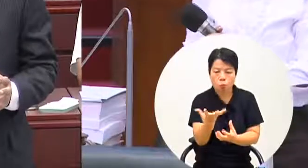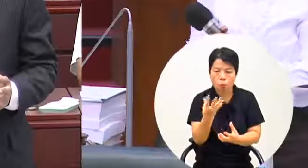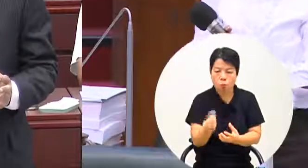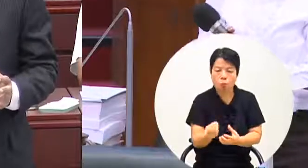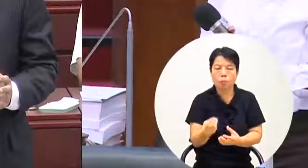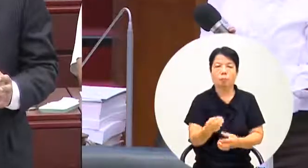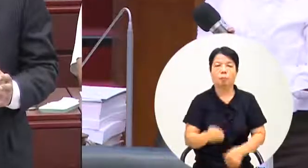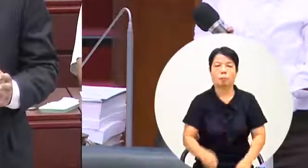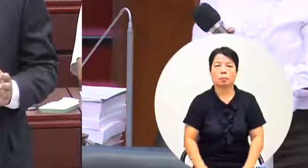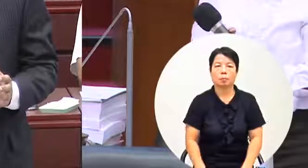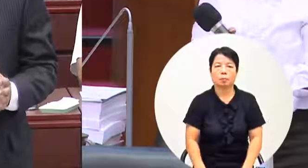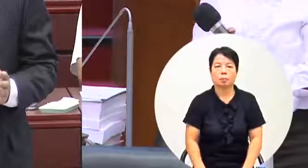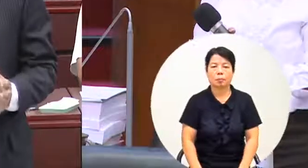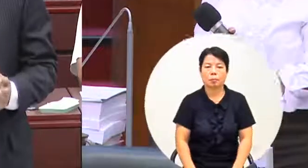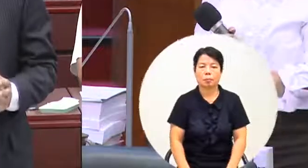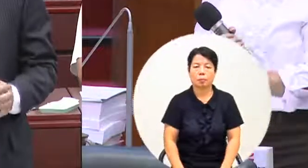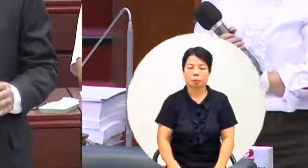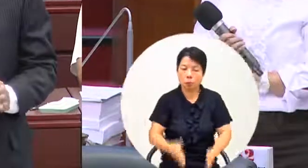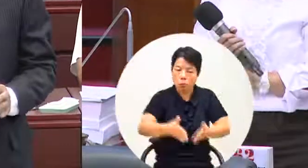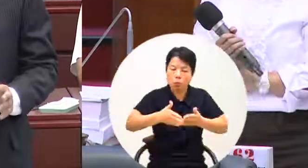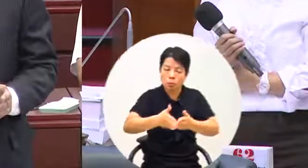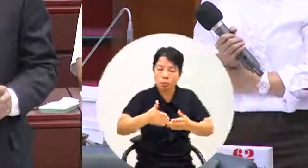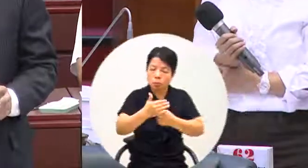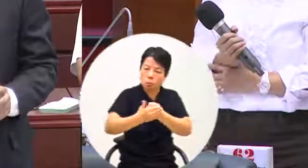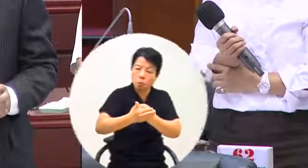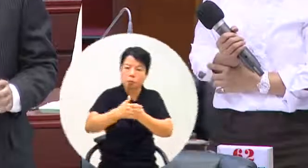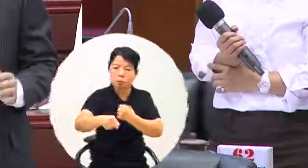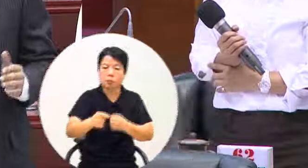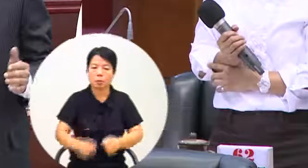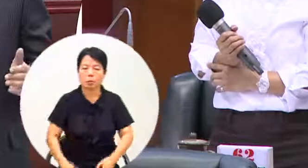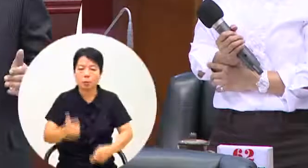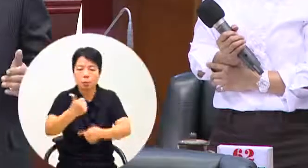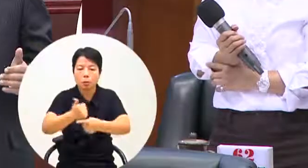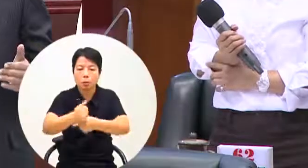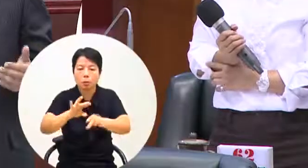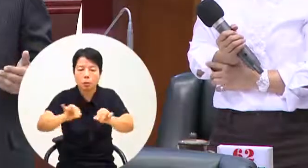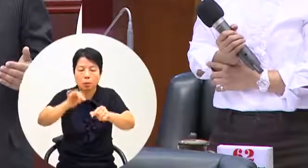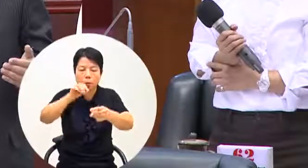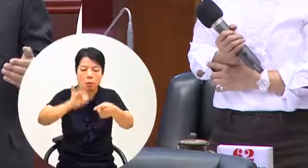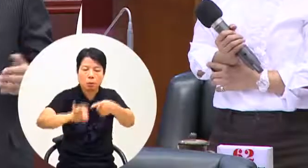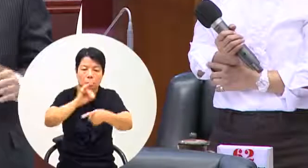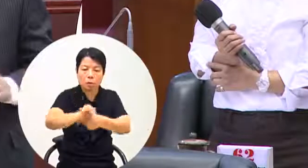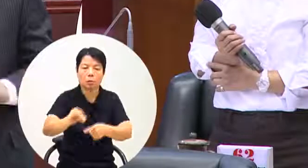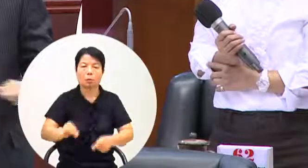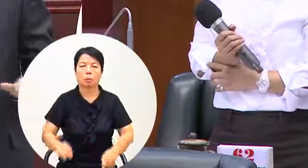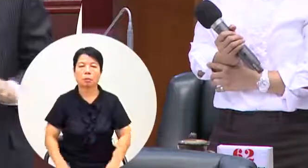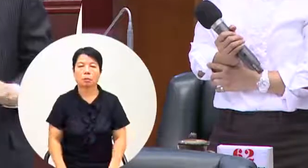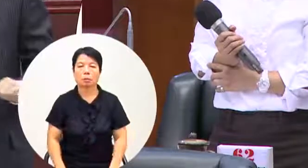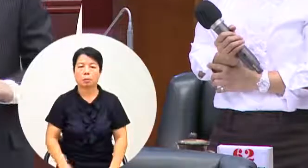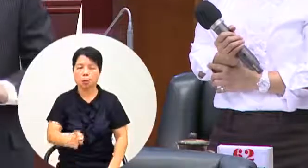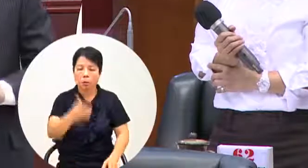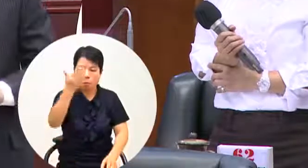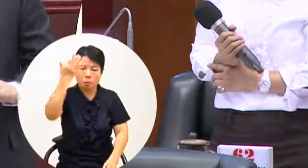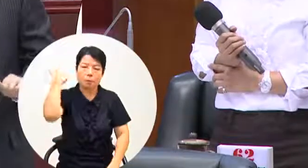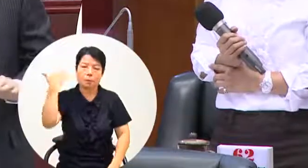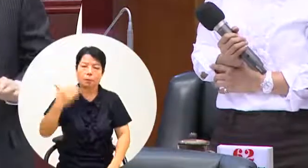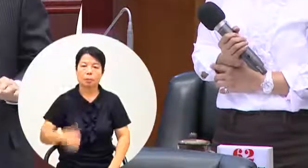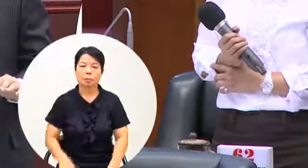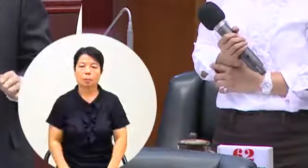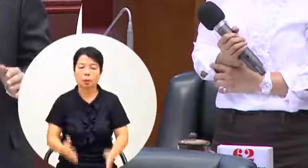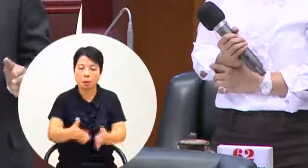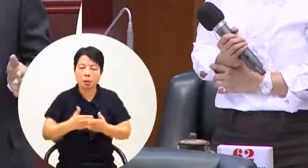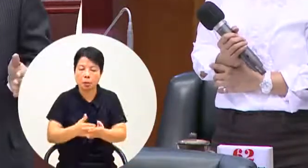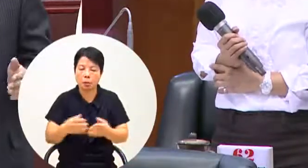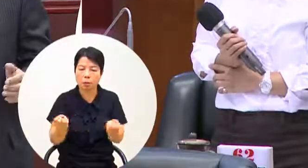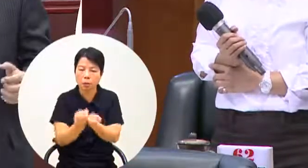是比较需要确保。那建蔽率，因为在实施我们早期在开发的